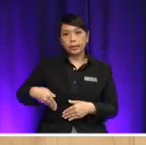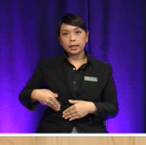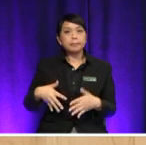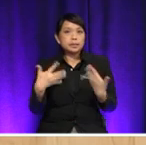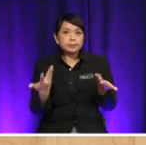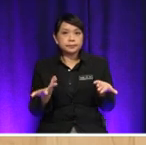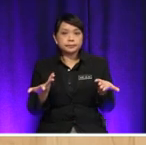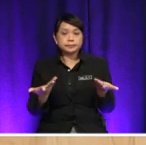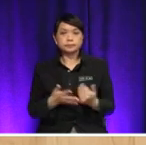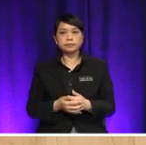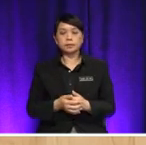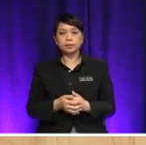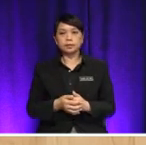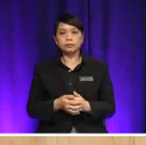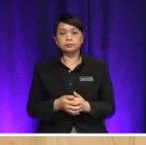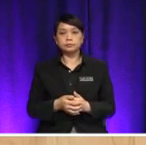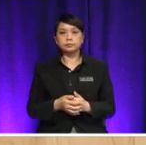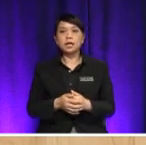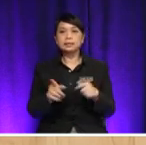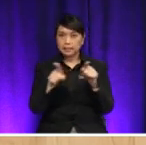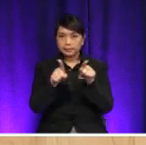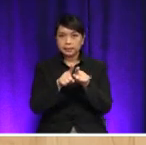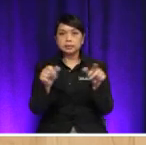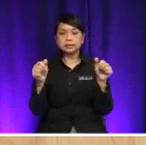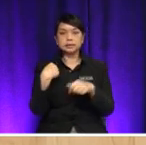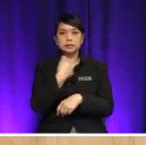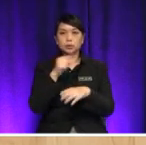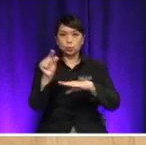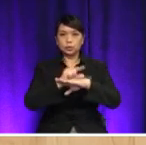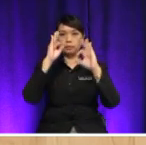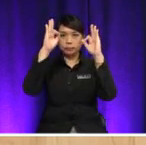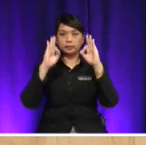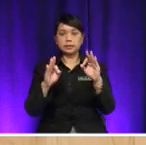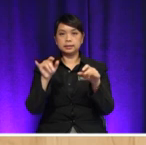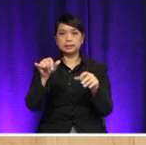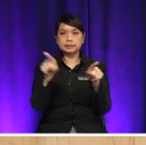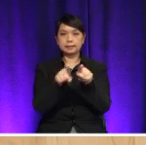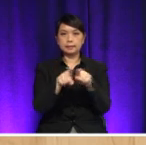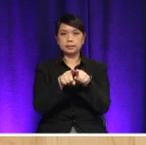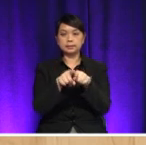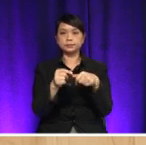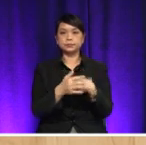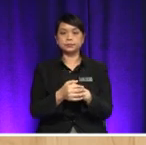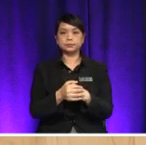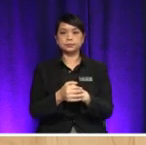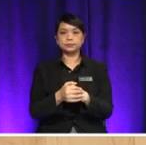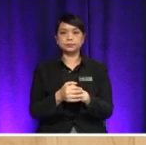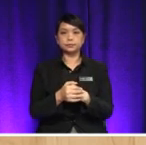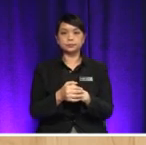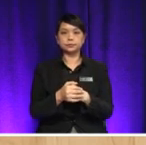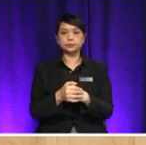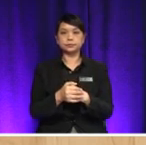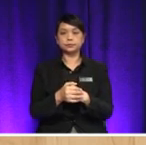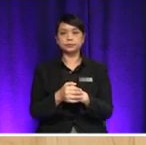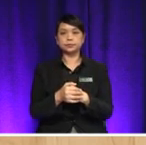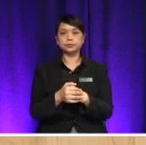2020 dengan menggunakan form Lenovo index kita akan Tentukan yang mana ciuman adalah tahun yang terkini